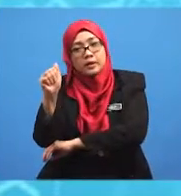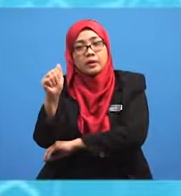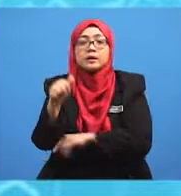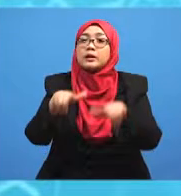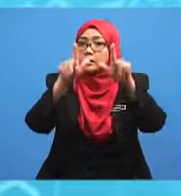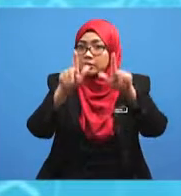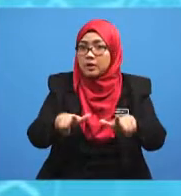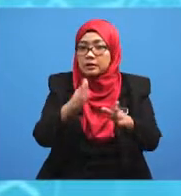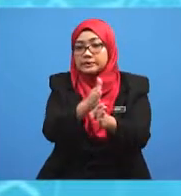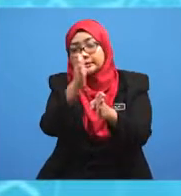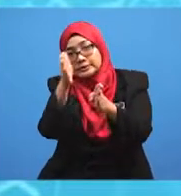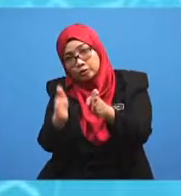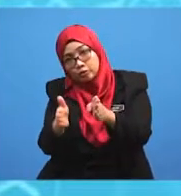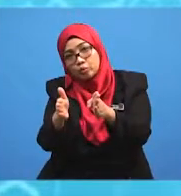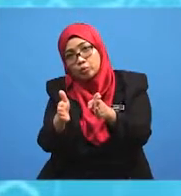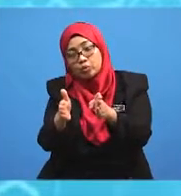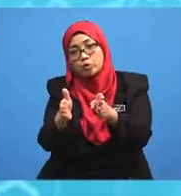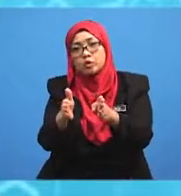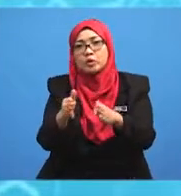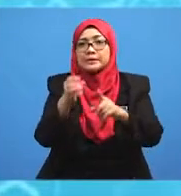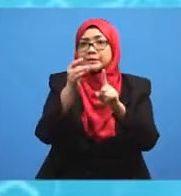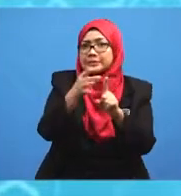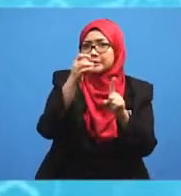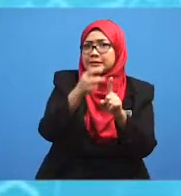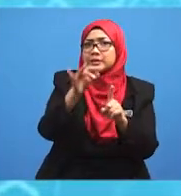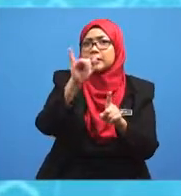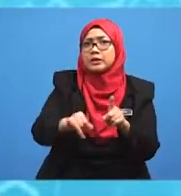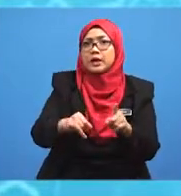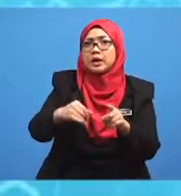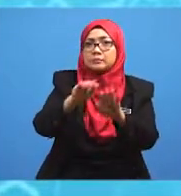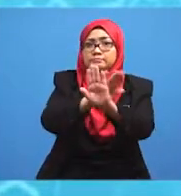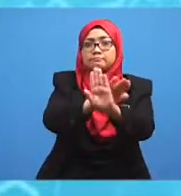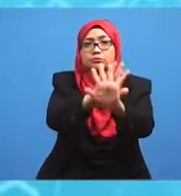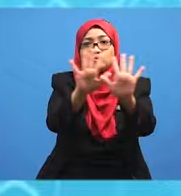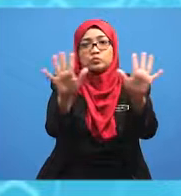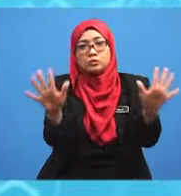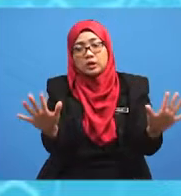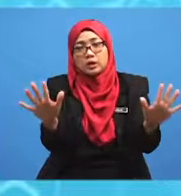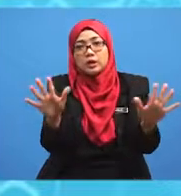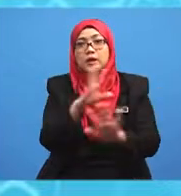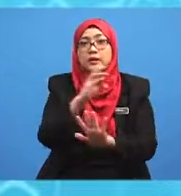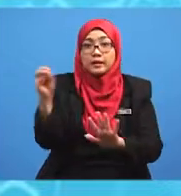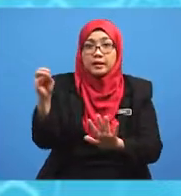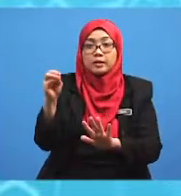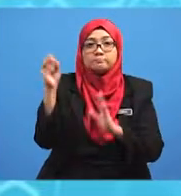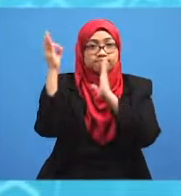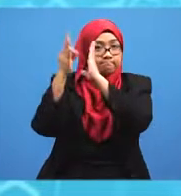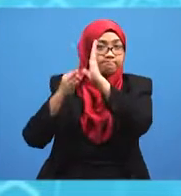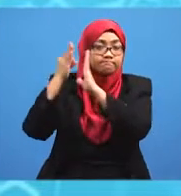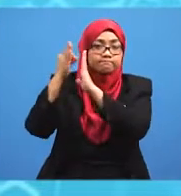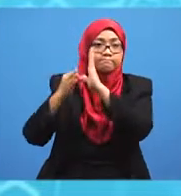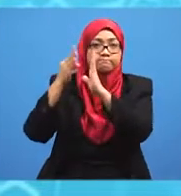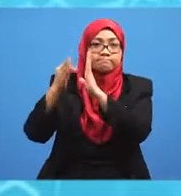di sisi struktur keluli yang terdedah dan plate fotografi diletakkan di sisi